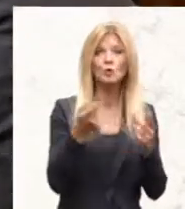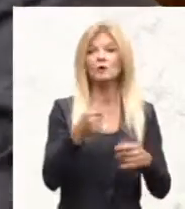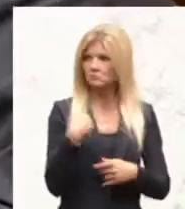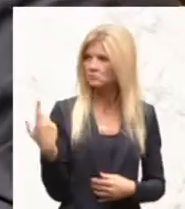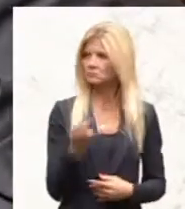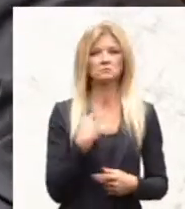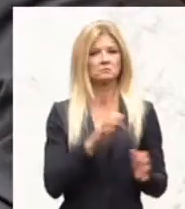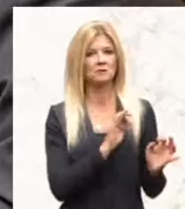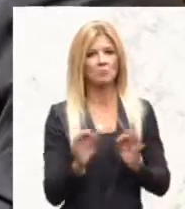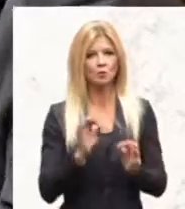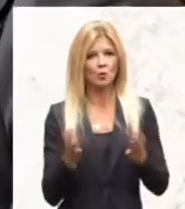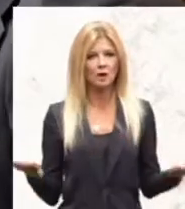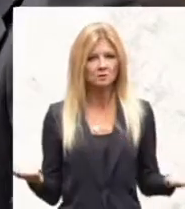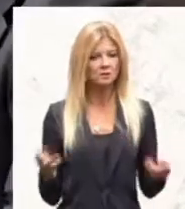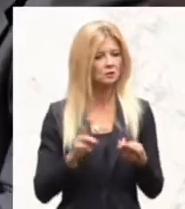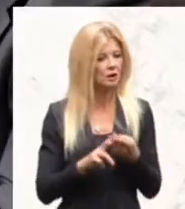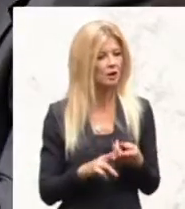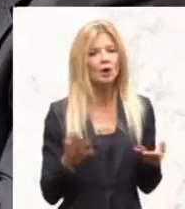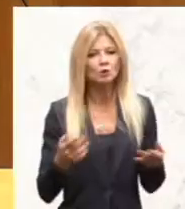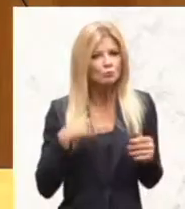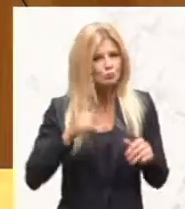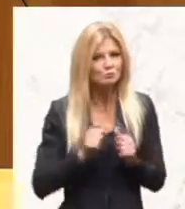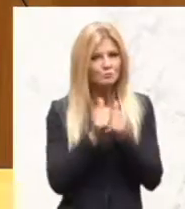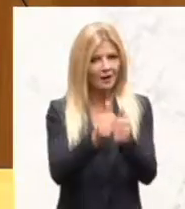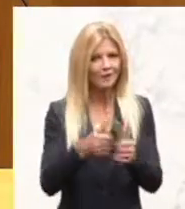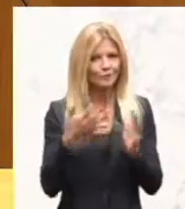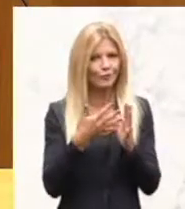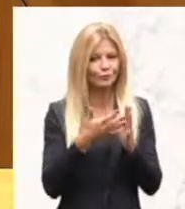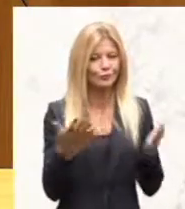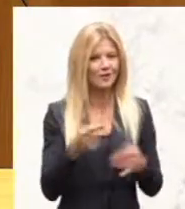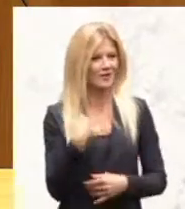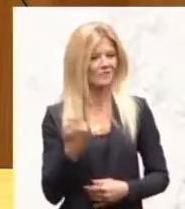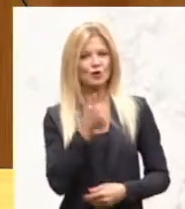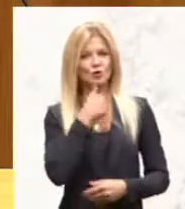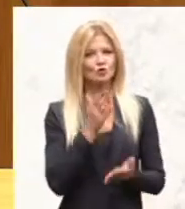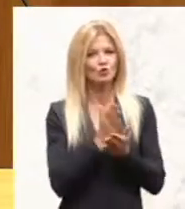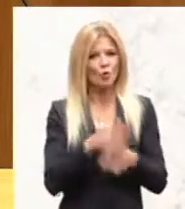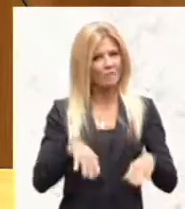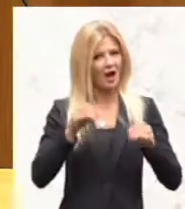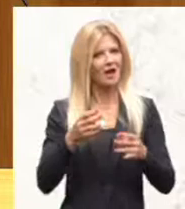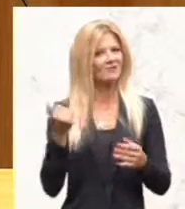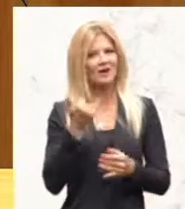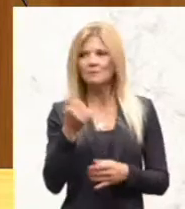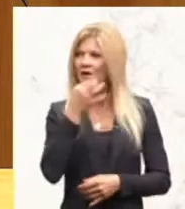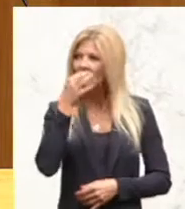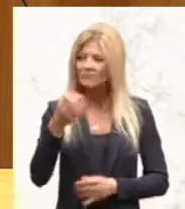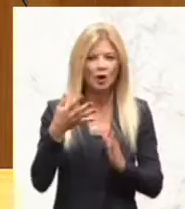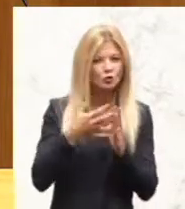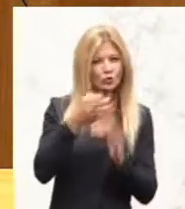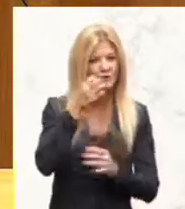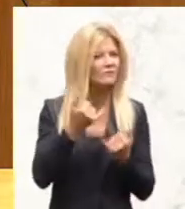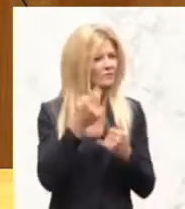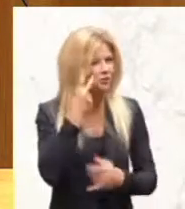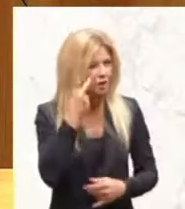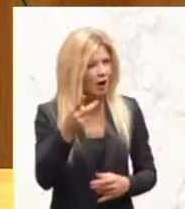rechtzeitige Diskussion. Und wir Grüne haben uns am Anfang schon eingeschaltet mit kontrollierenden Fragen, wie schaut es aus mit dem Behördenfunk?